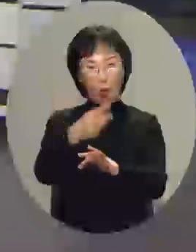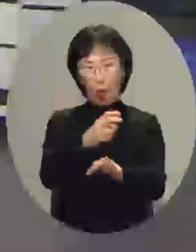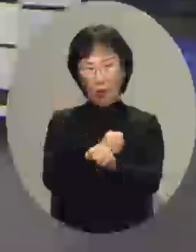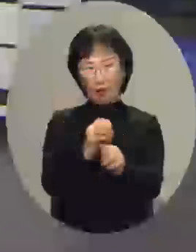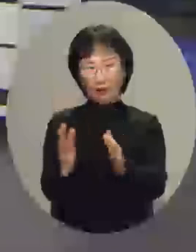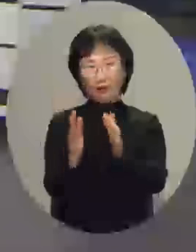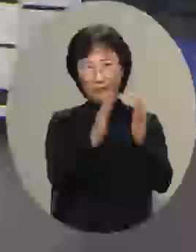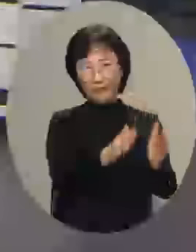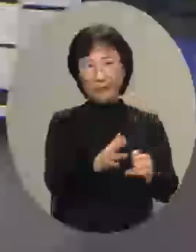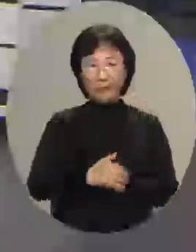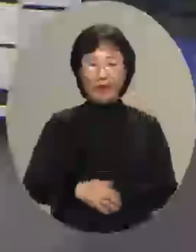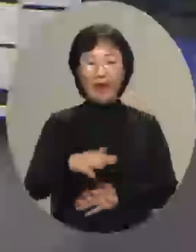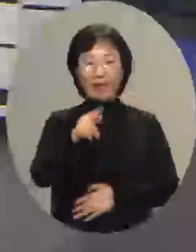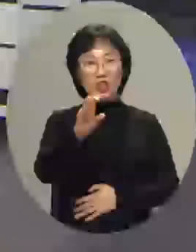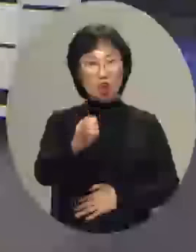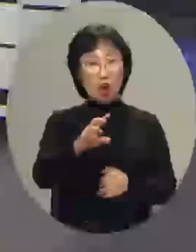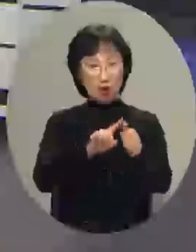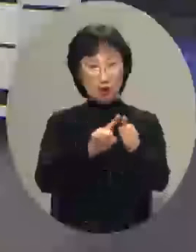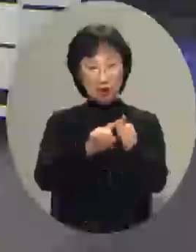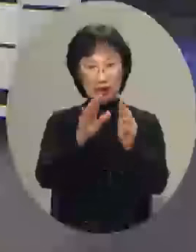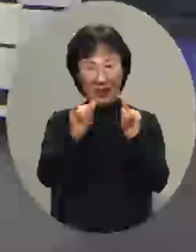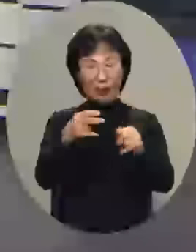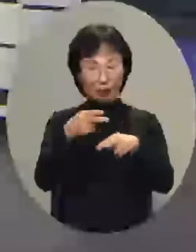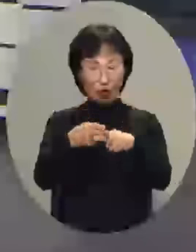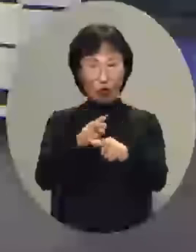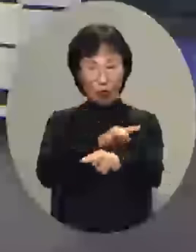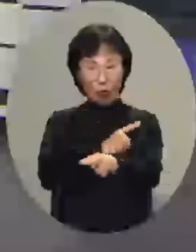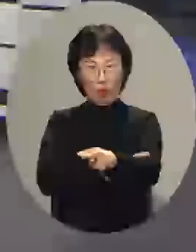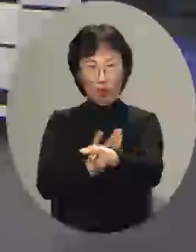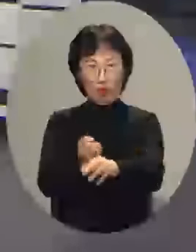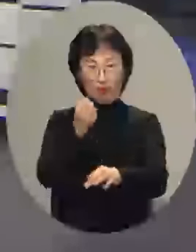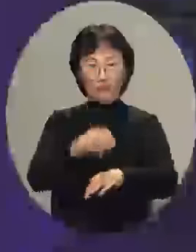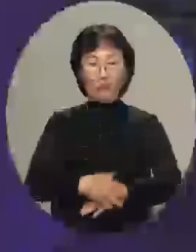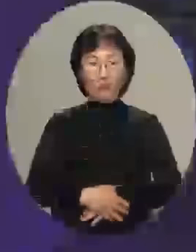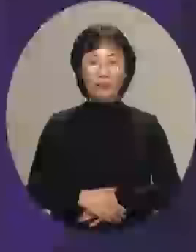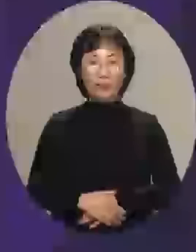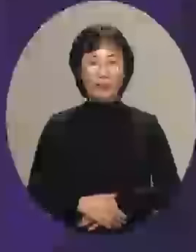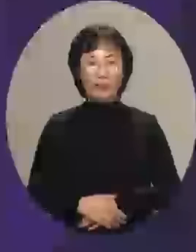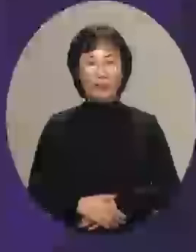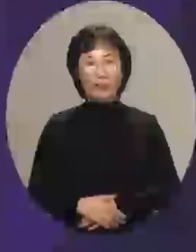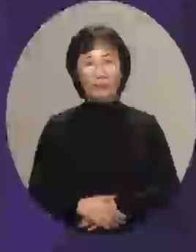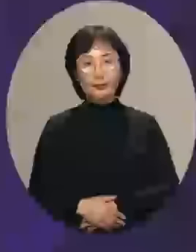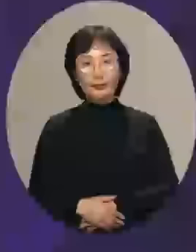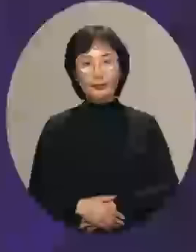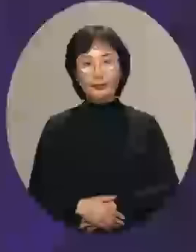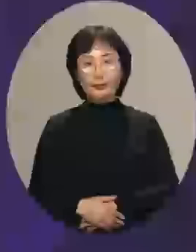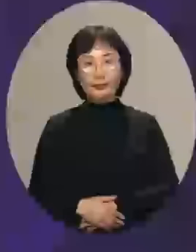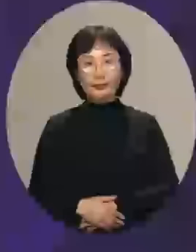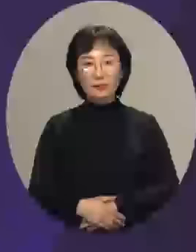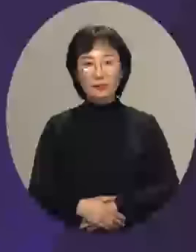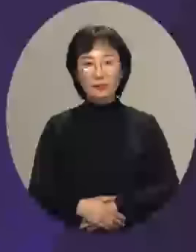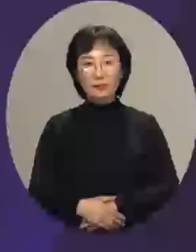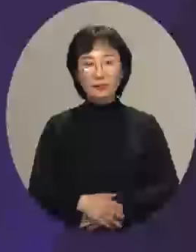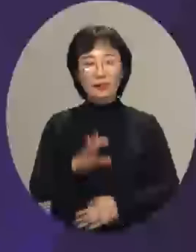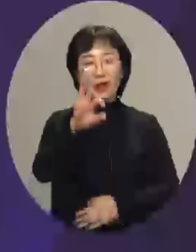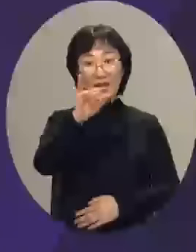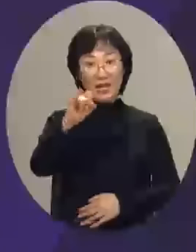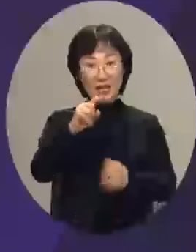하겠습니다. 이번에는 정운천 후보가 주도권을 예. 갖는 토론입니다. 시간은 역시 7분입니다. 우리